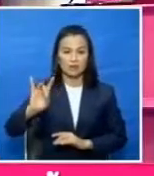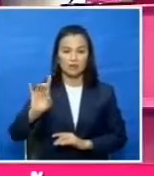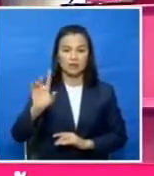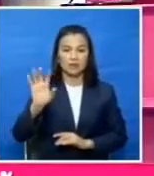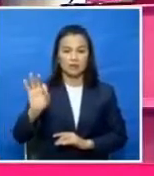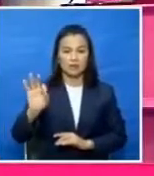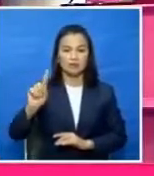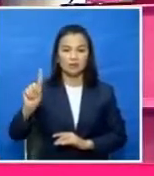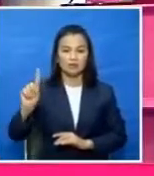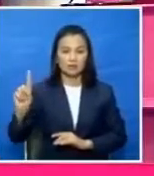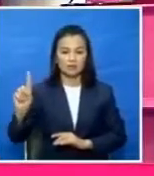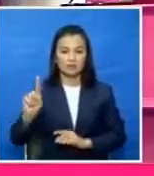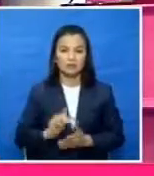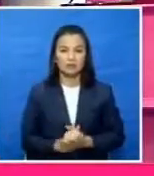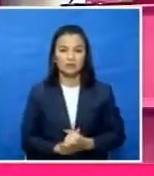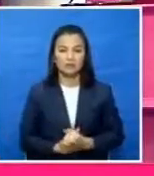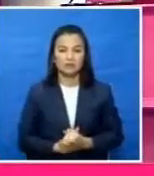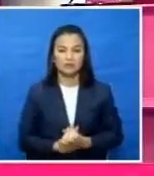7398911